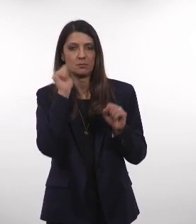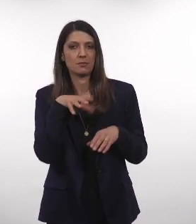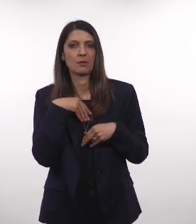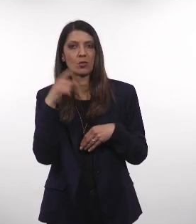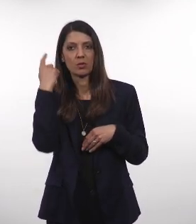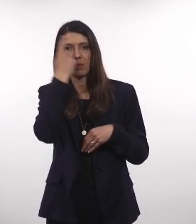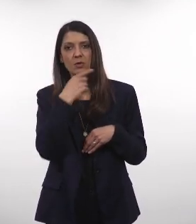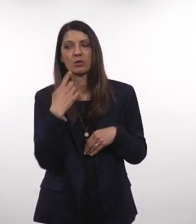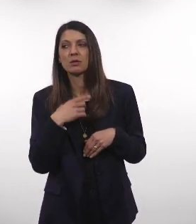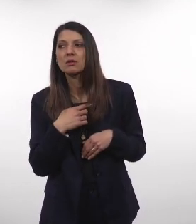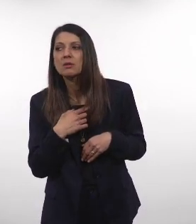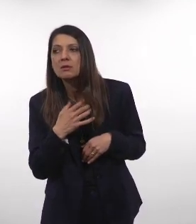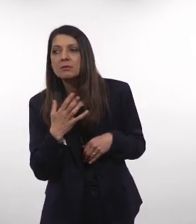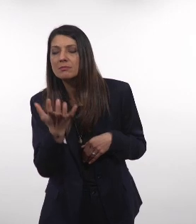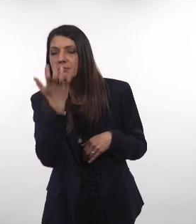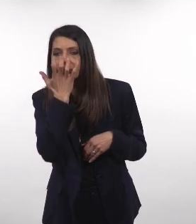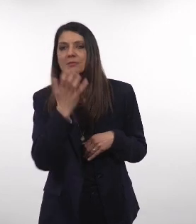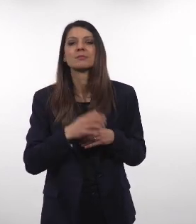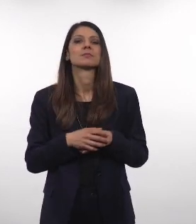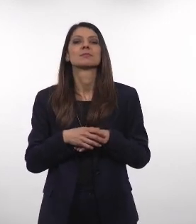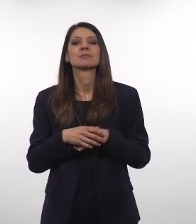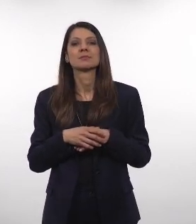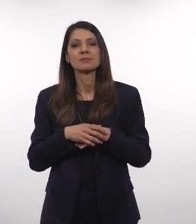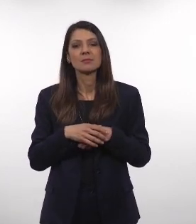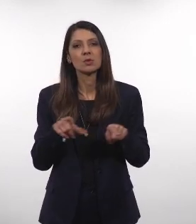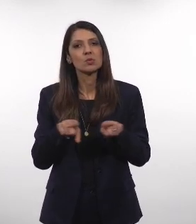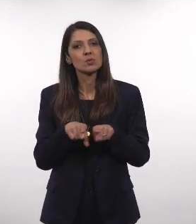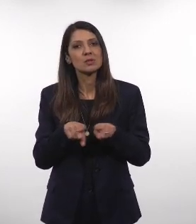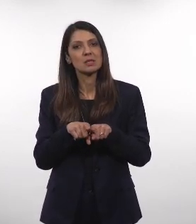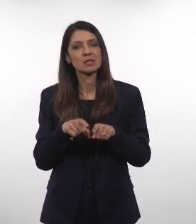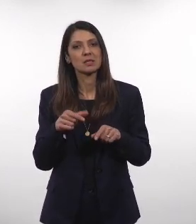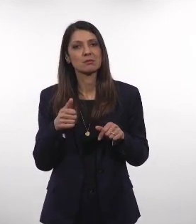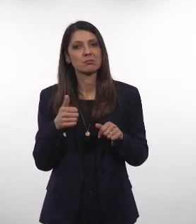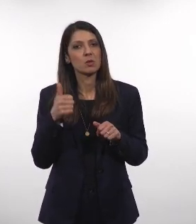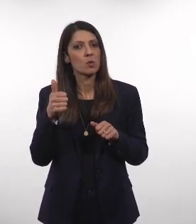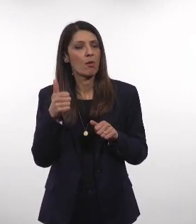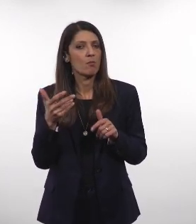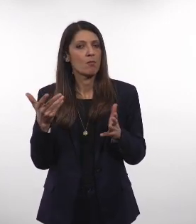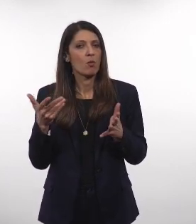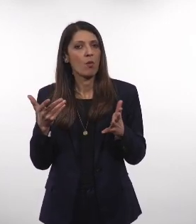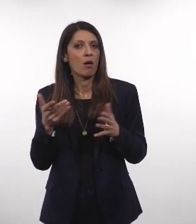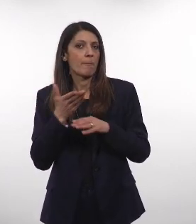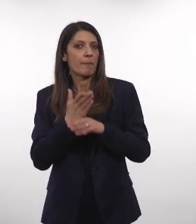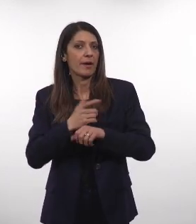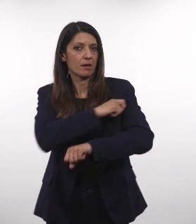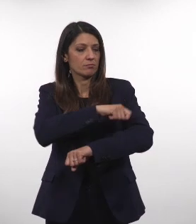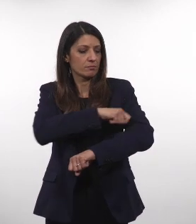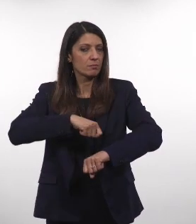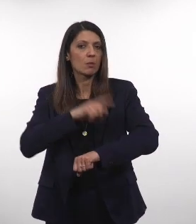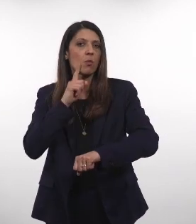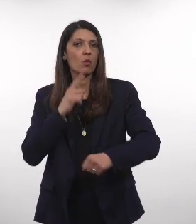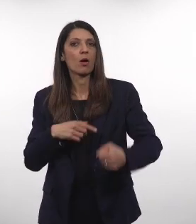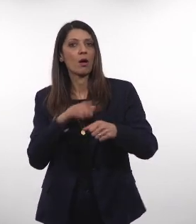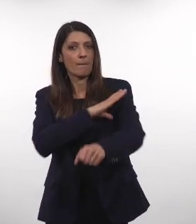la tête quand il voit le masque. Et de la même façon, il est aussi prêt pour le garrot, car il tend spontanément son